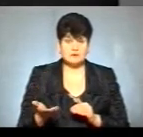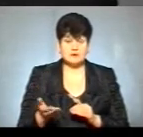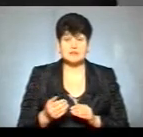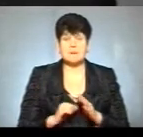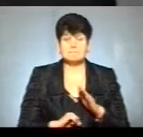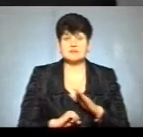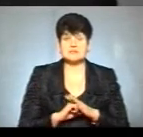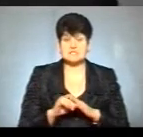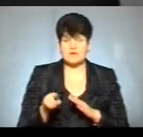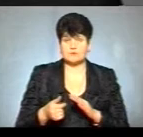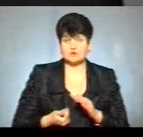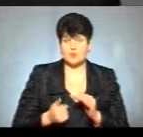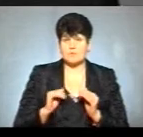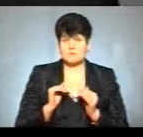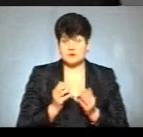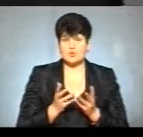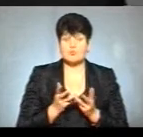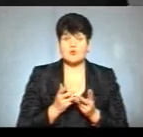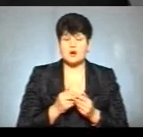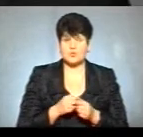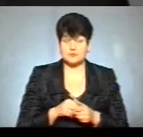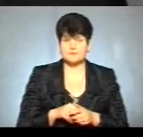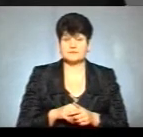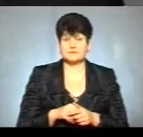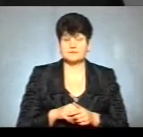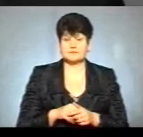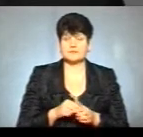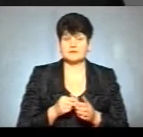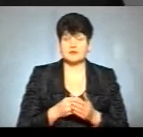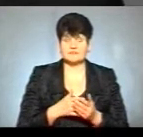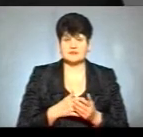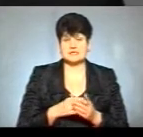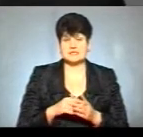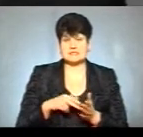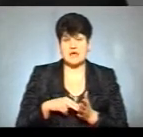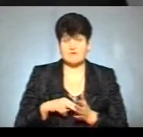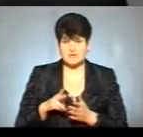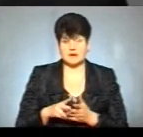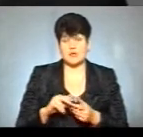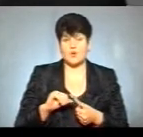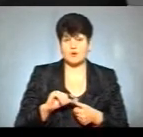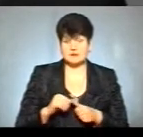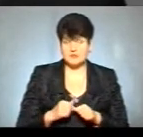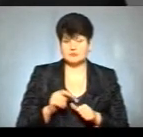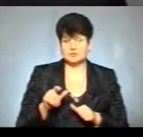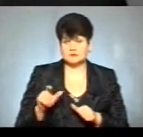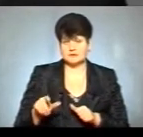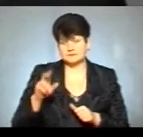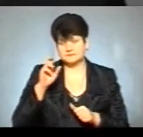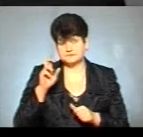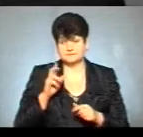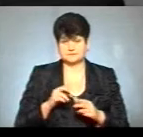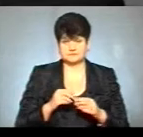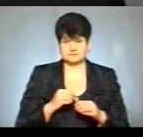на підставі прожиткового мінімуму розраховується тарифні ставки і посадові оклади працівників бюджетних галузей за